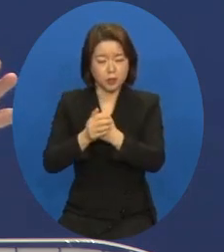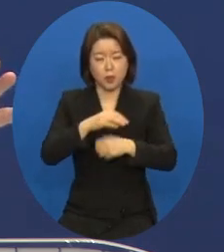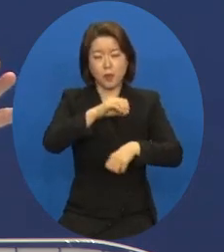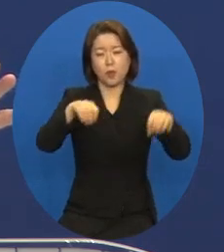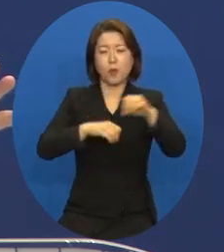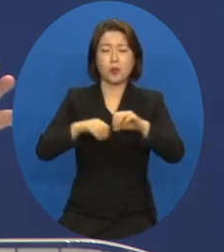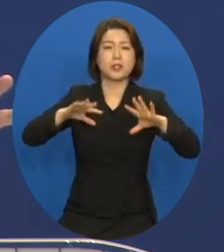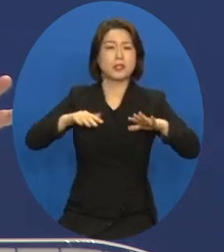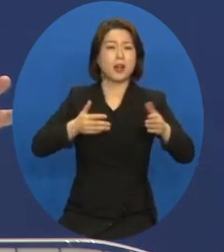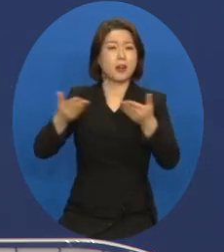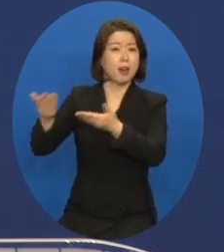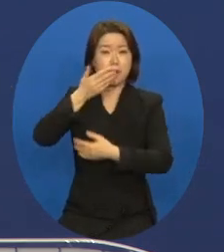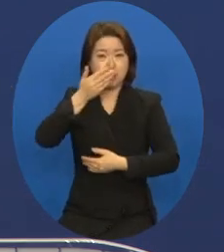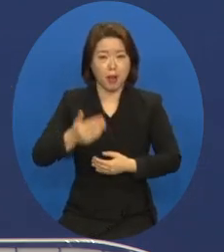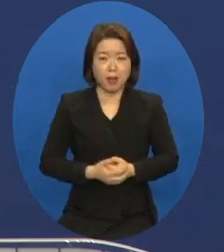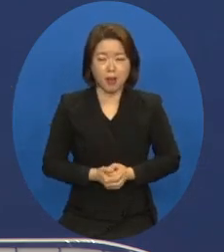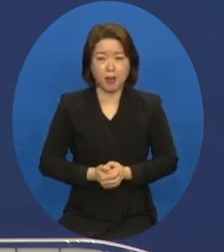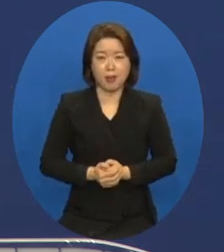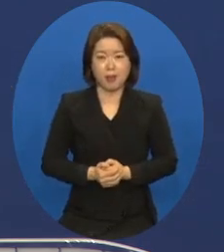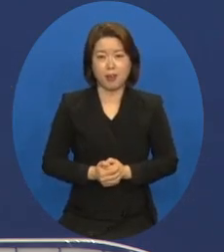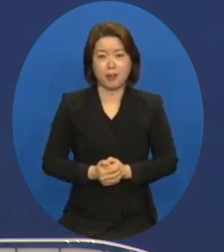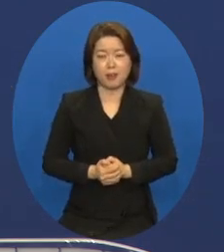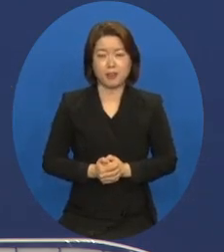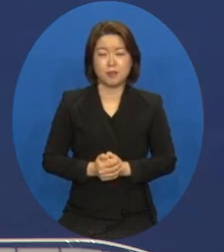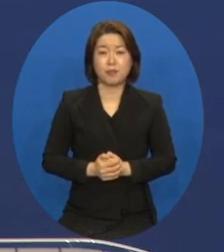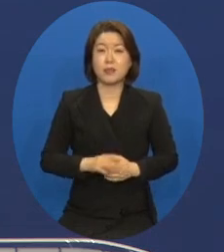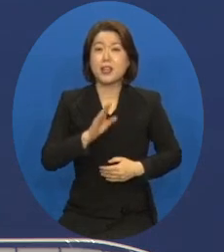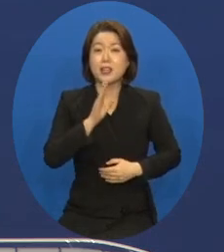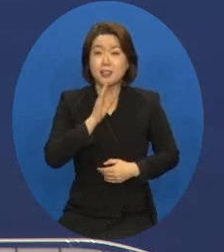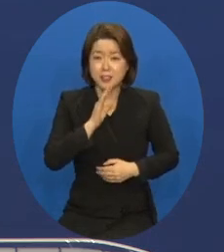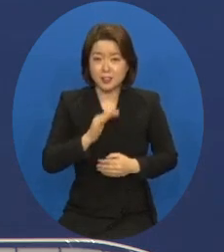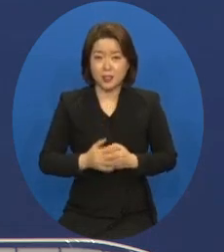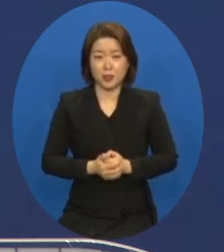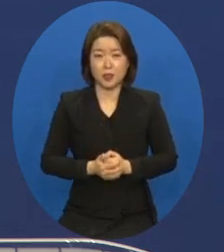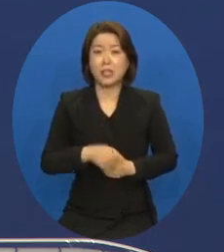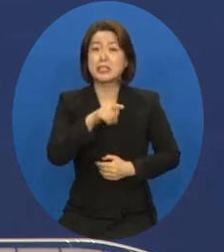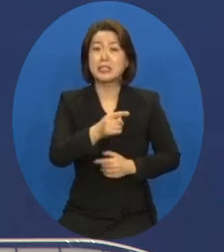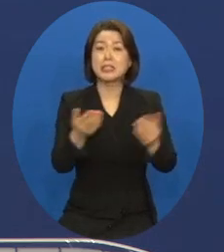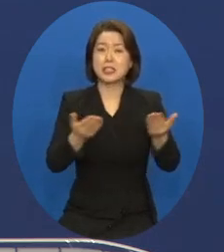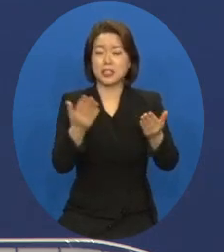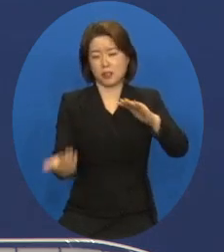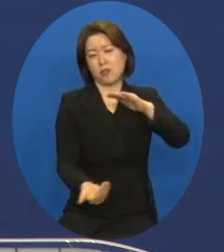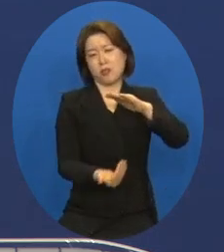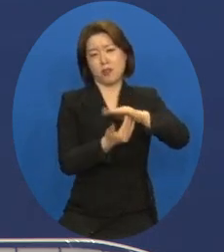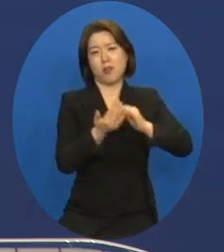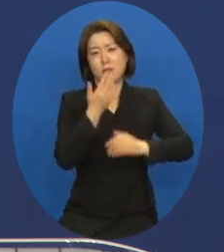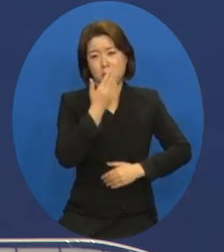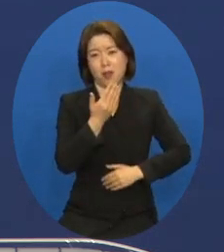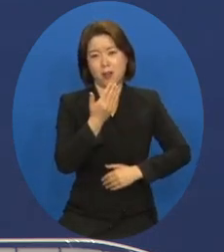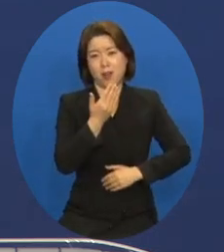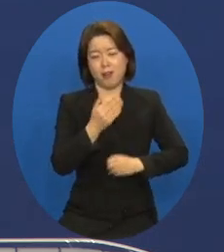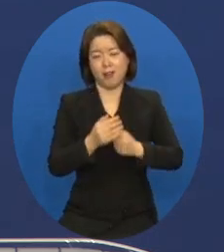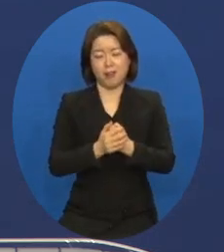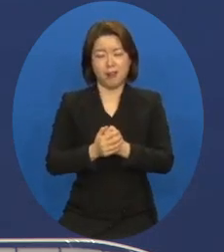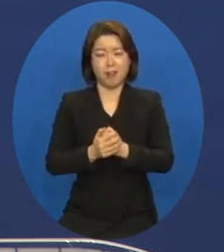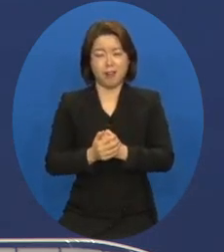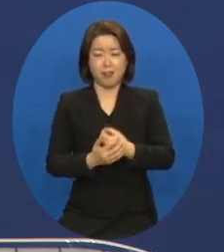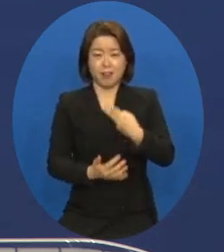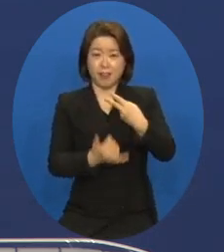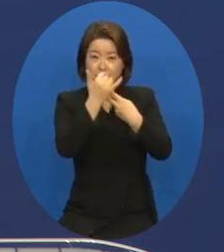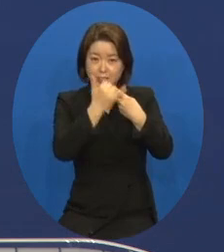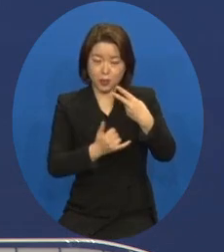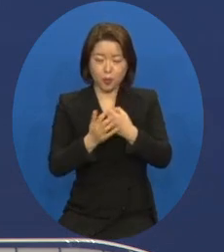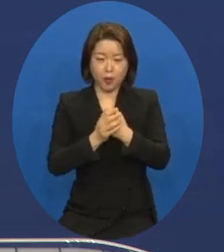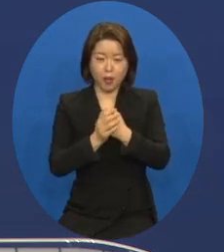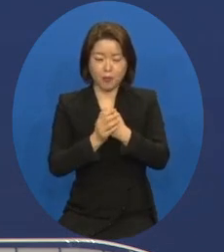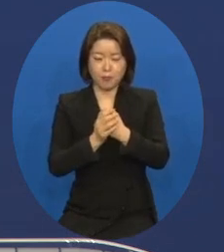겁니다 그리고 실제로 그 일이 이루어진 거죠 기도가 편지를 들고 고린도